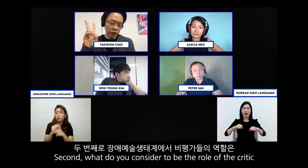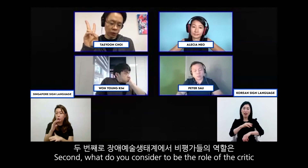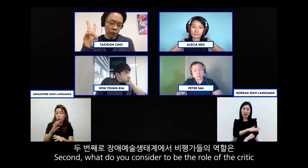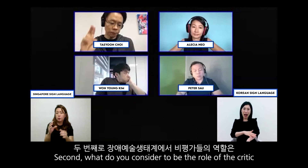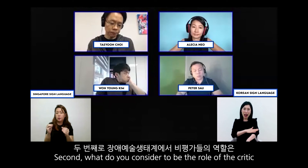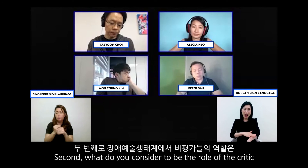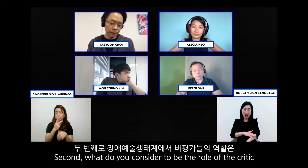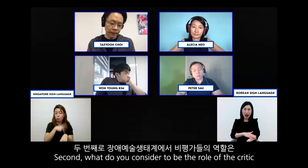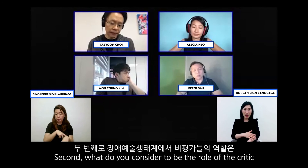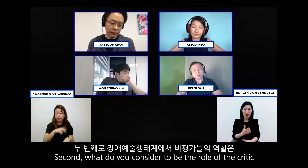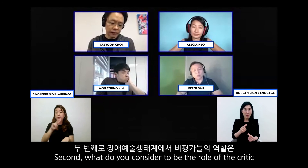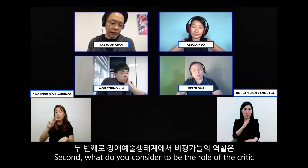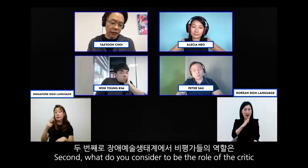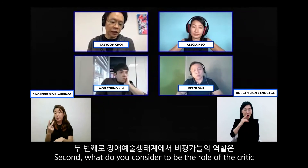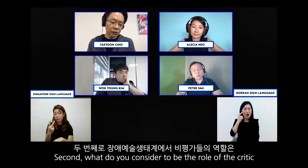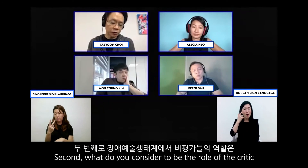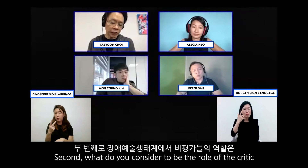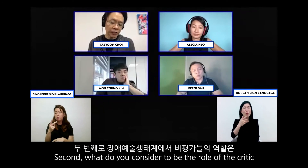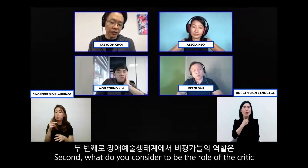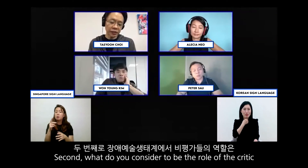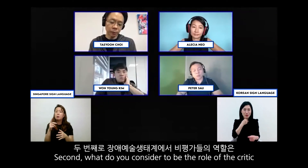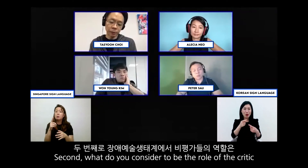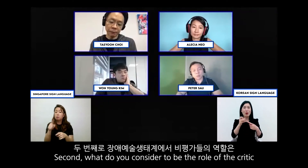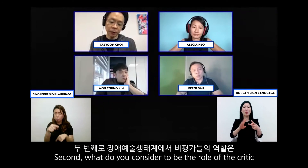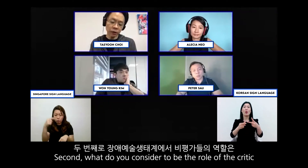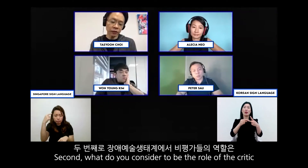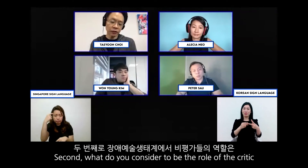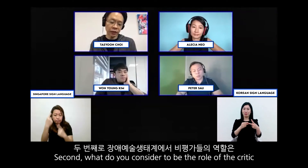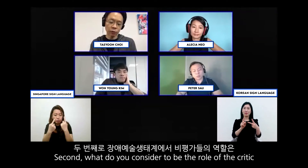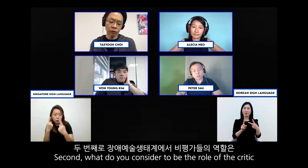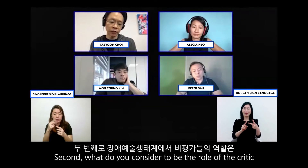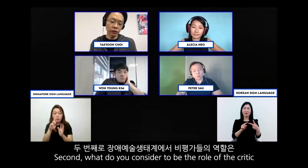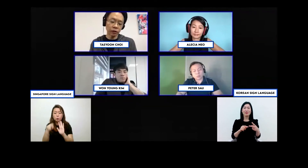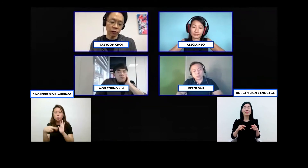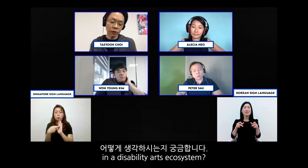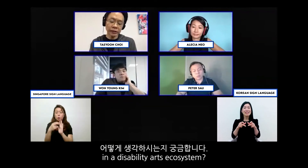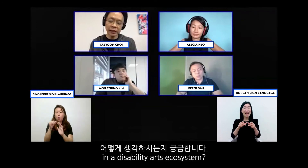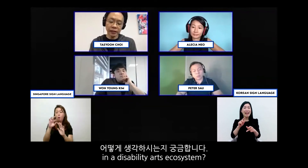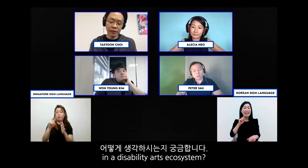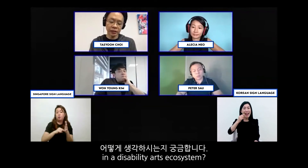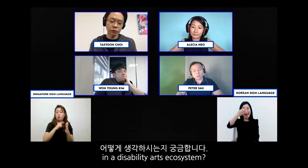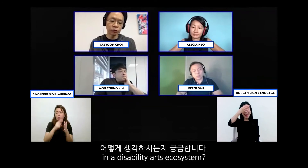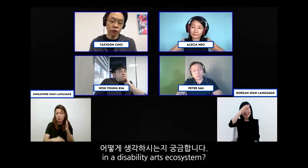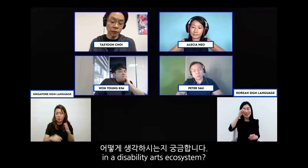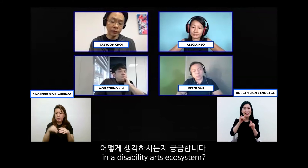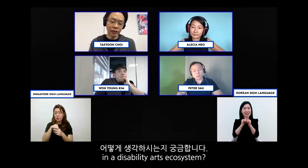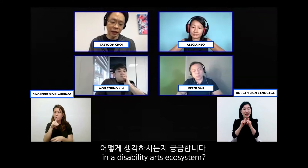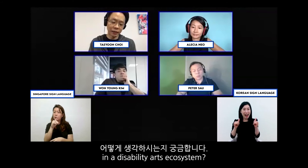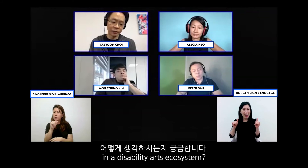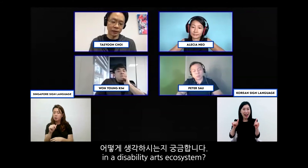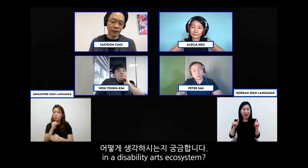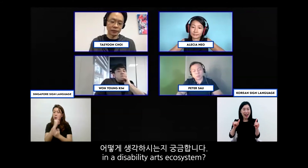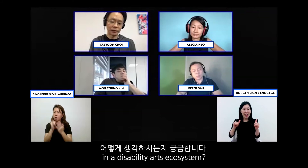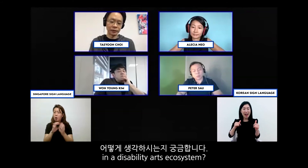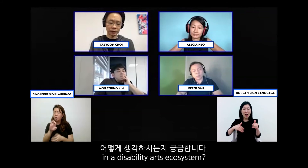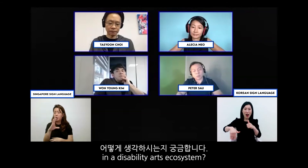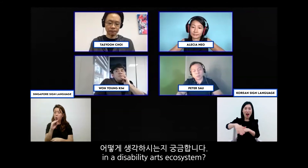두 번째로, 장애예술 생태계에서 비평가들의 역할은 어떻게 생각하시는지 궁금합니다.